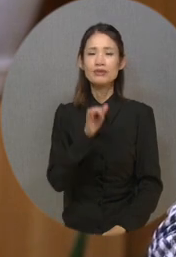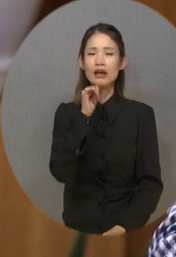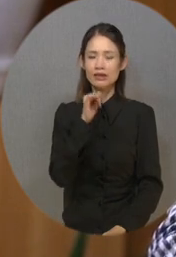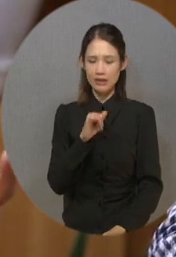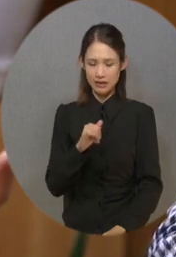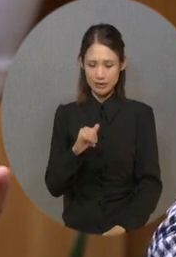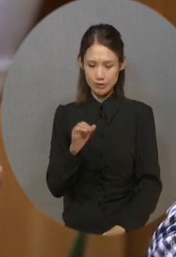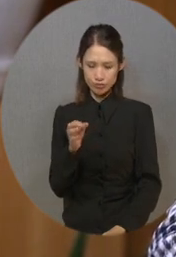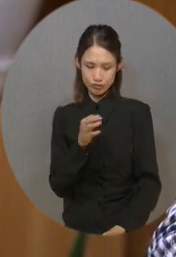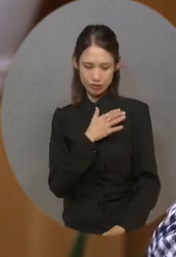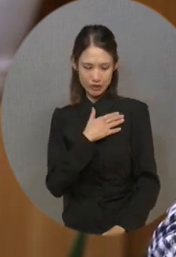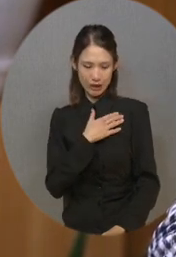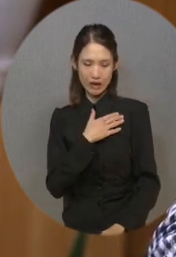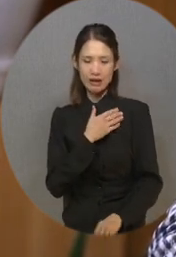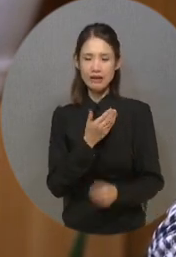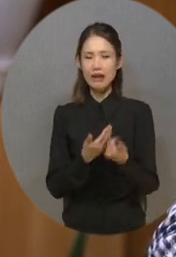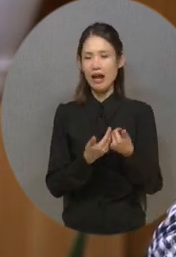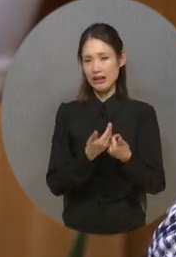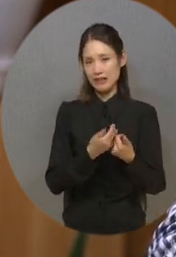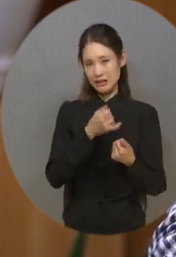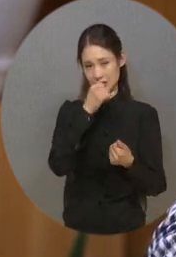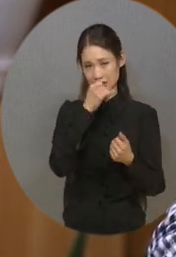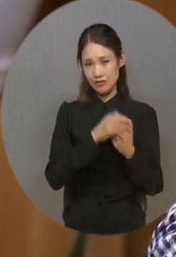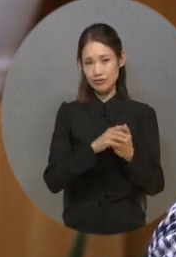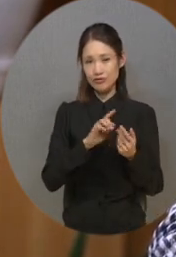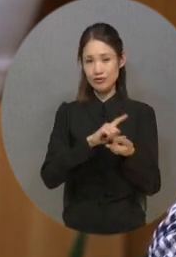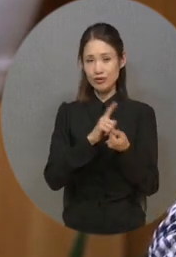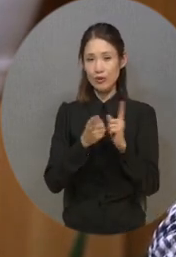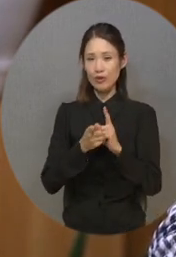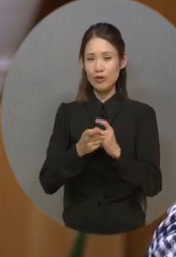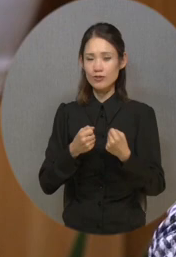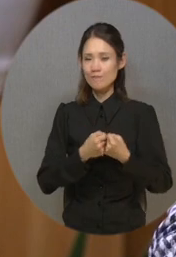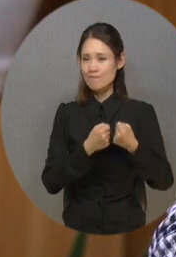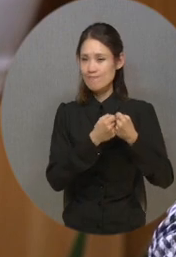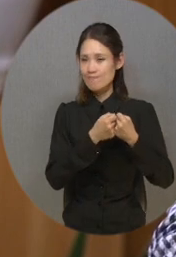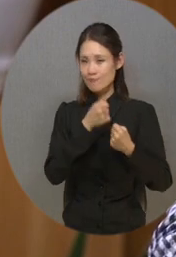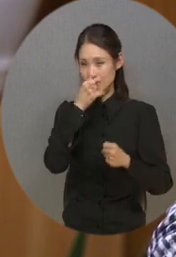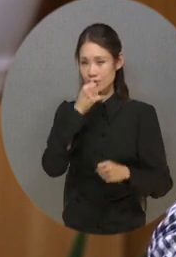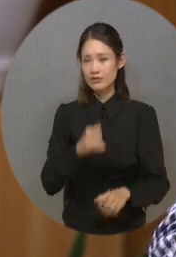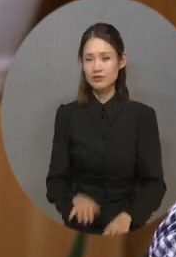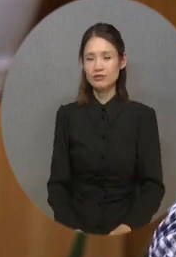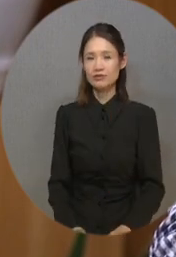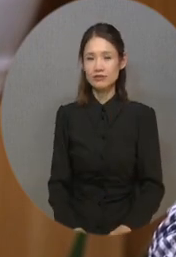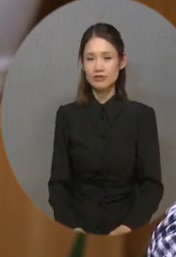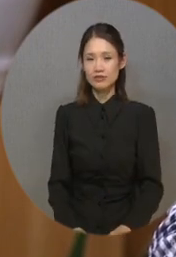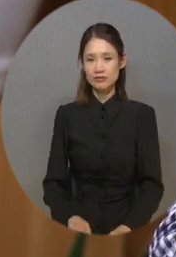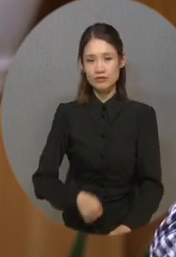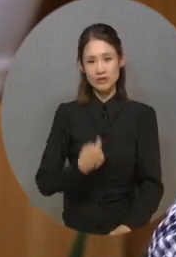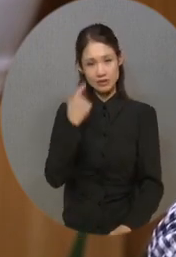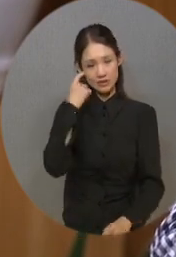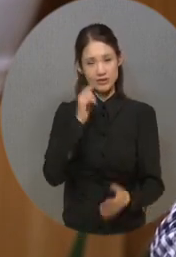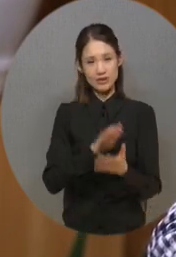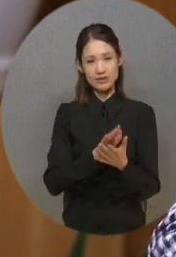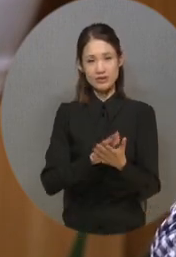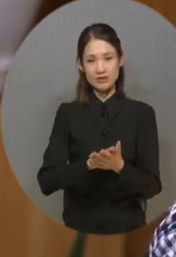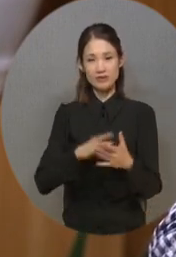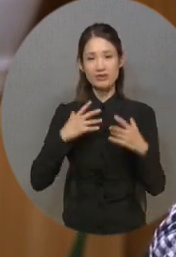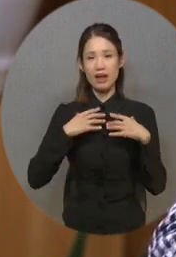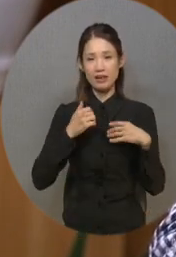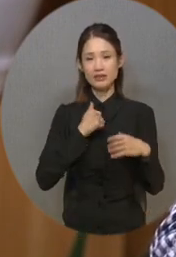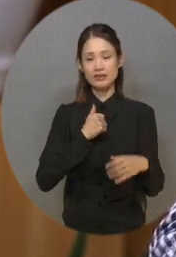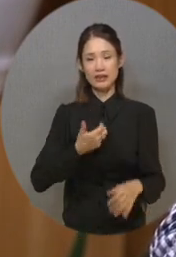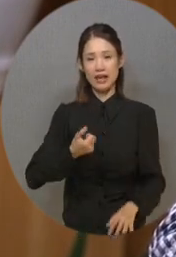있는데 바깥에서는 부러워하는데 네. 우리끼리는 치고가 싸우는 거예요. 그래서 제발 우리는 우리 스스로의 자긍심을 가지고